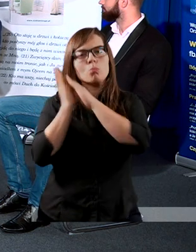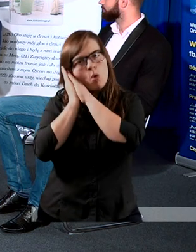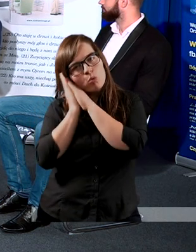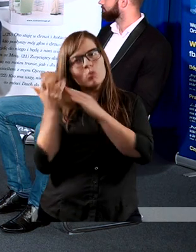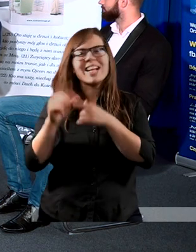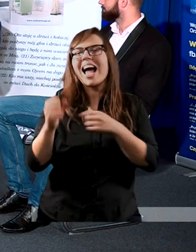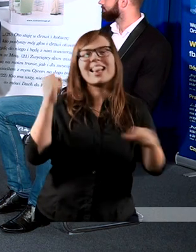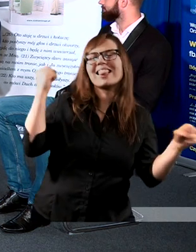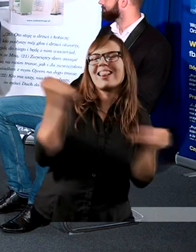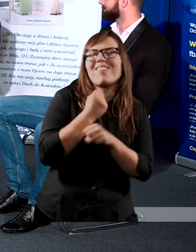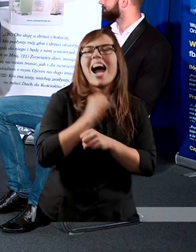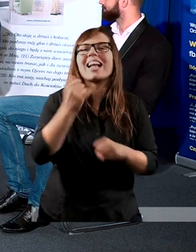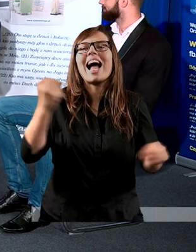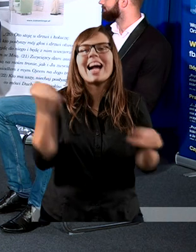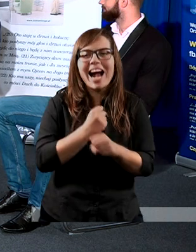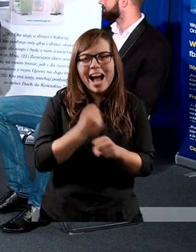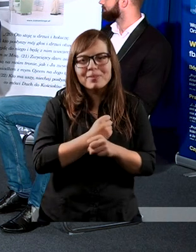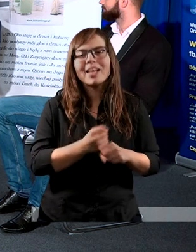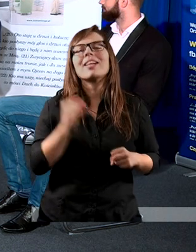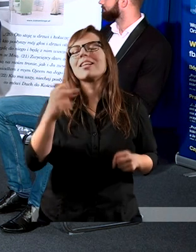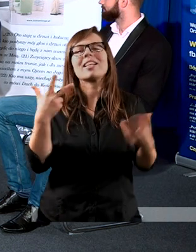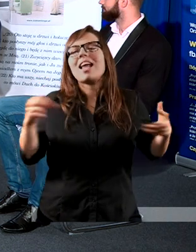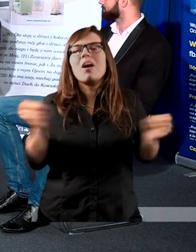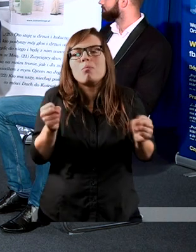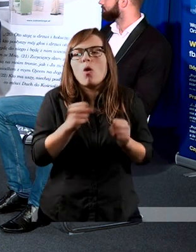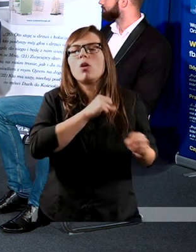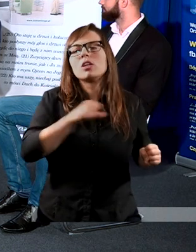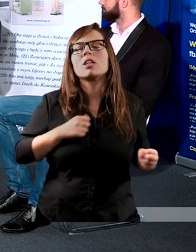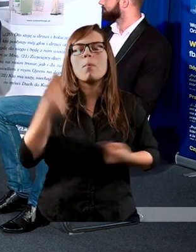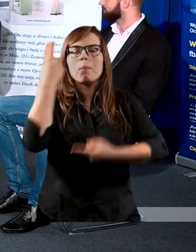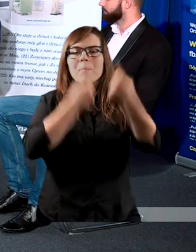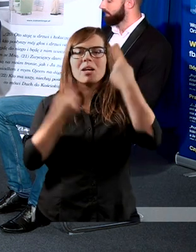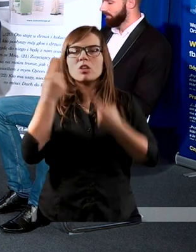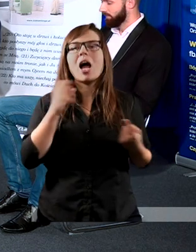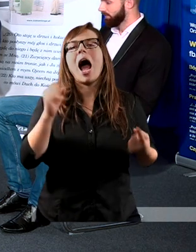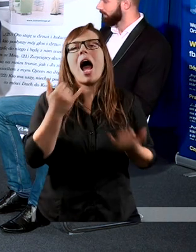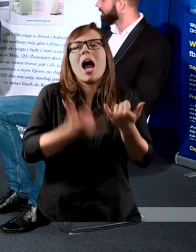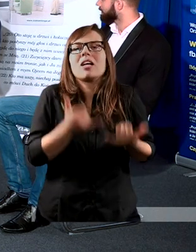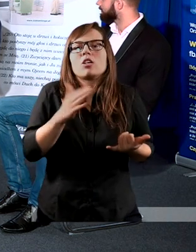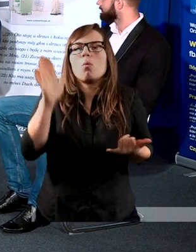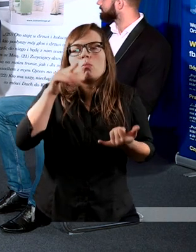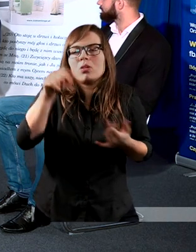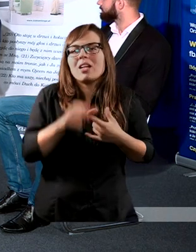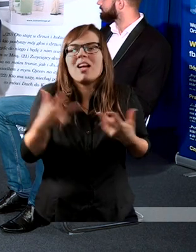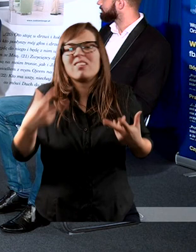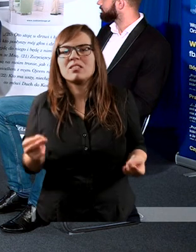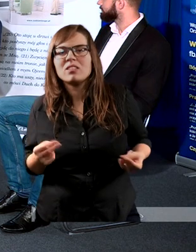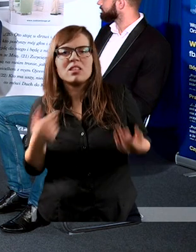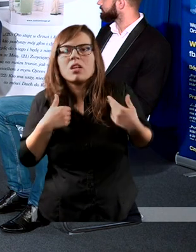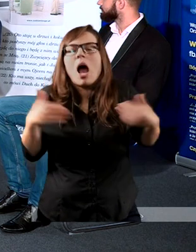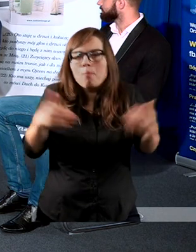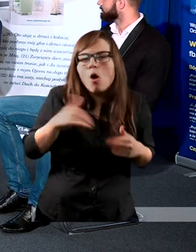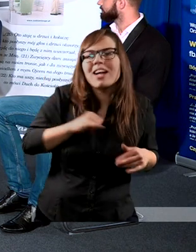nie jest twarda jak kamień. Nie boję się myśli, a jeżeli ten Bóg tam jest, nie, ja się z Nim